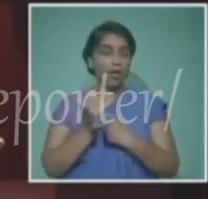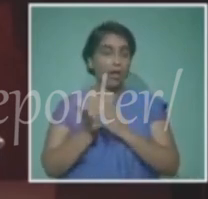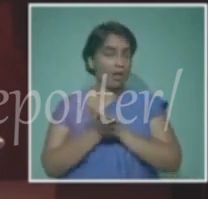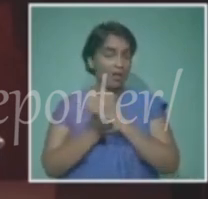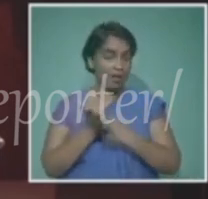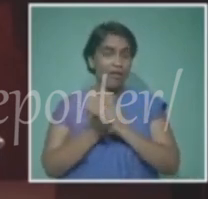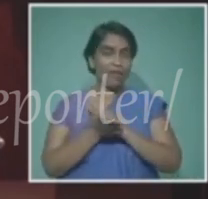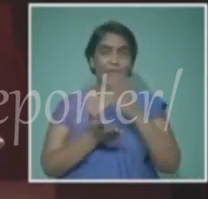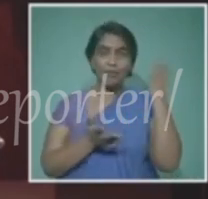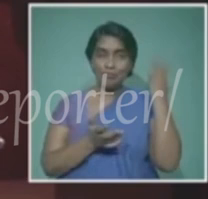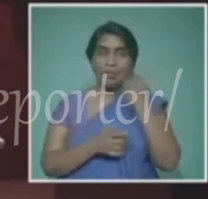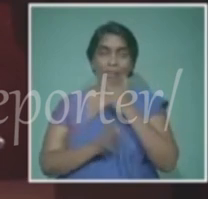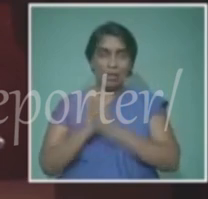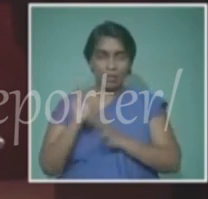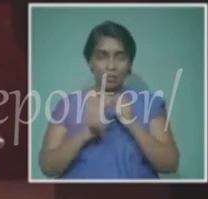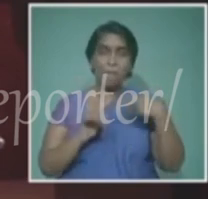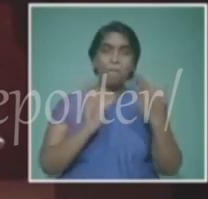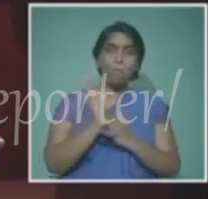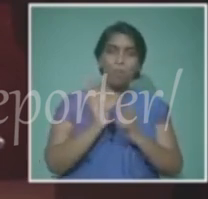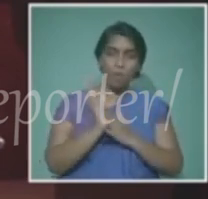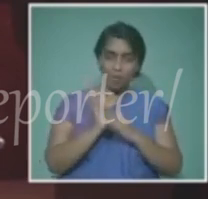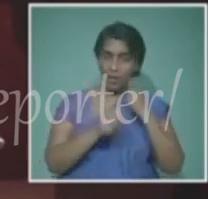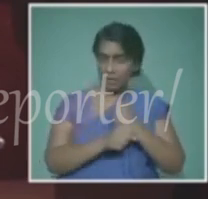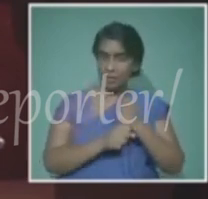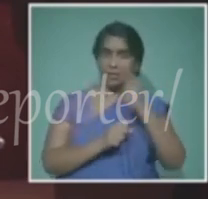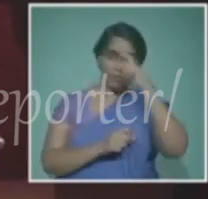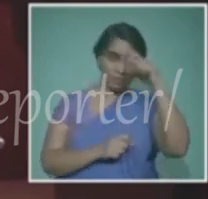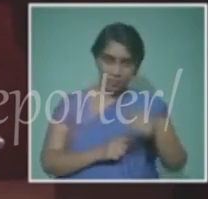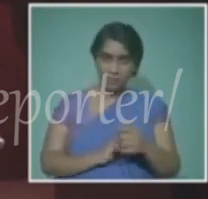මැතිතුමත් මනෝ ගණේෂන් මැතිතුමත්